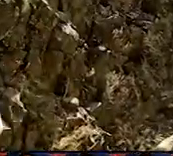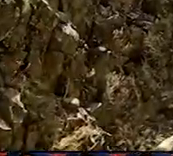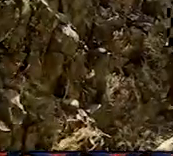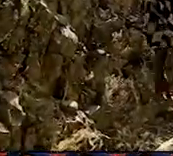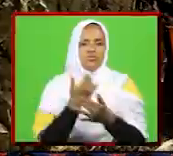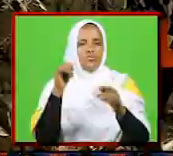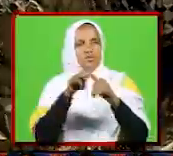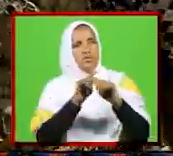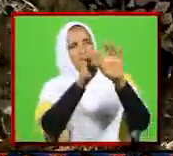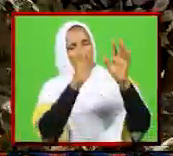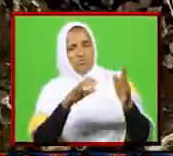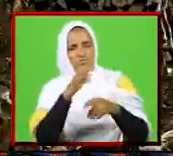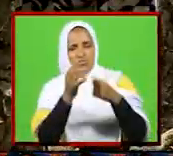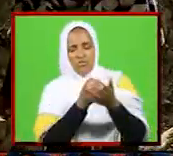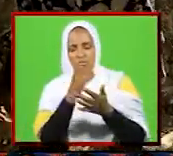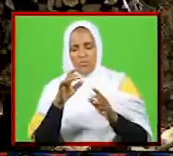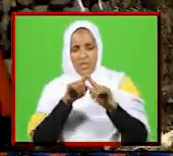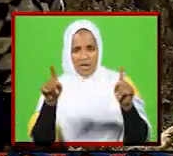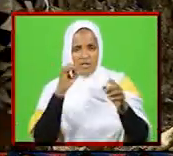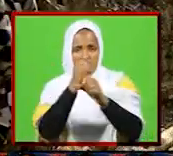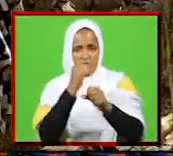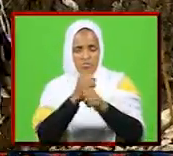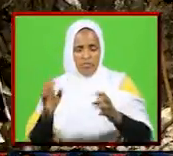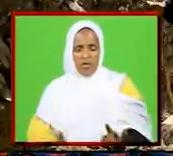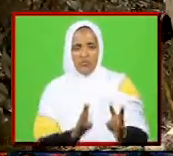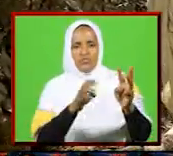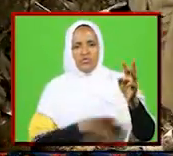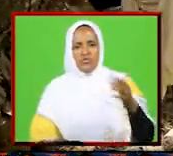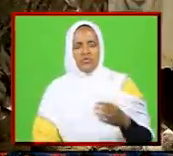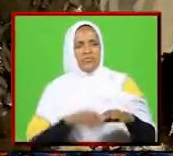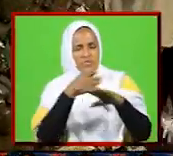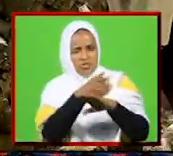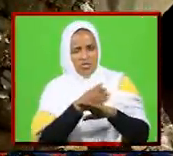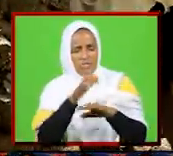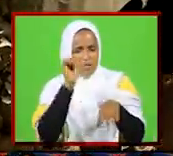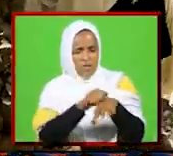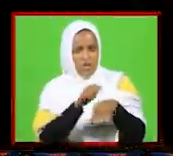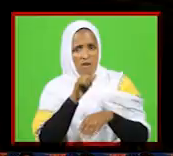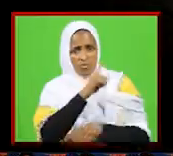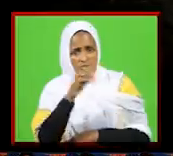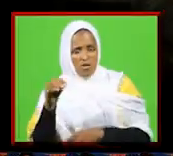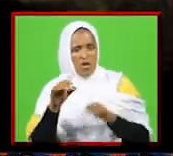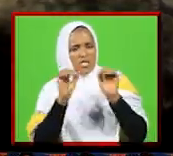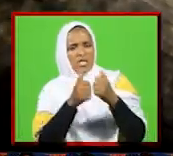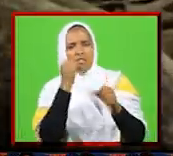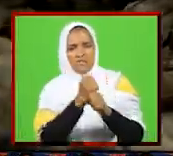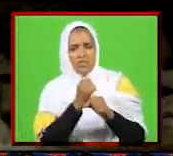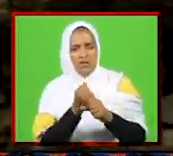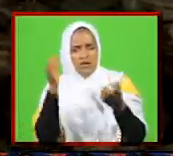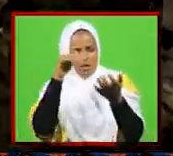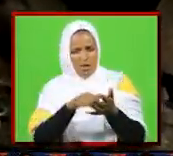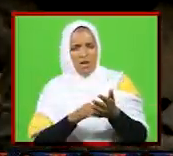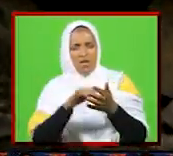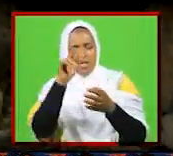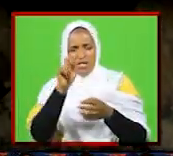እንግዲህ መጋቢ አዲስ አሁን ወደ ተራራው ስንወጣ በተለይ የተሰሩት መንገዶች በእንጨትና በድንጋይ ነውና